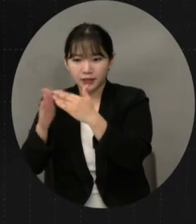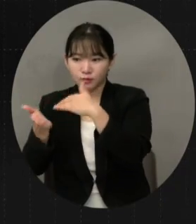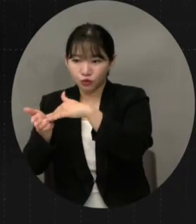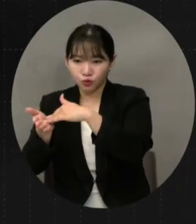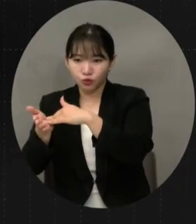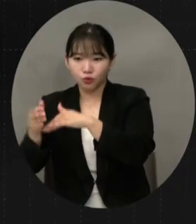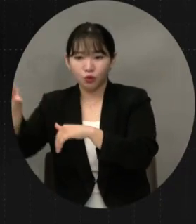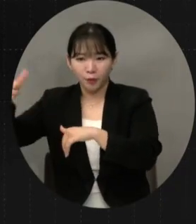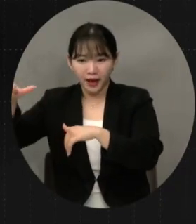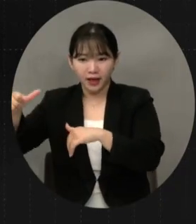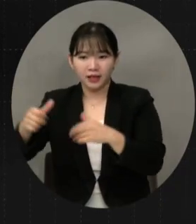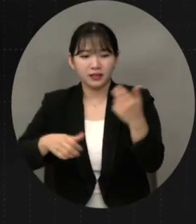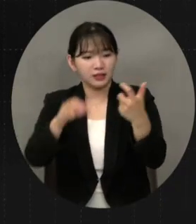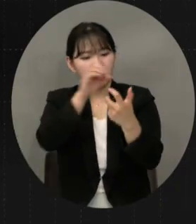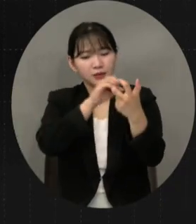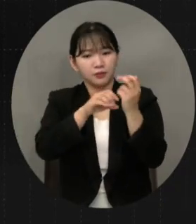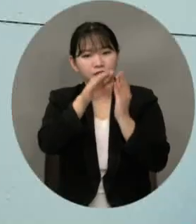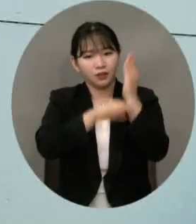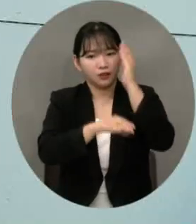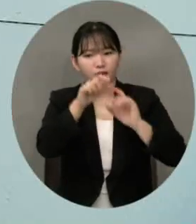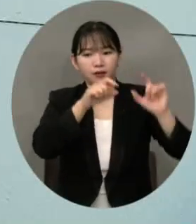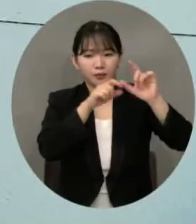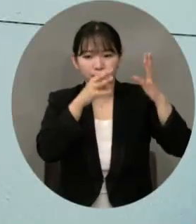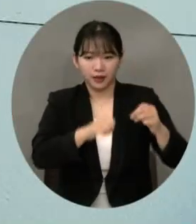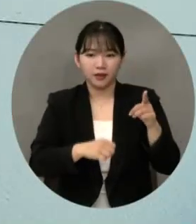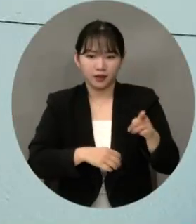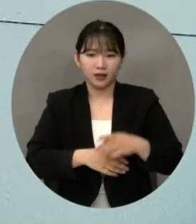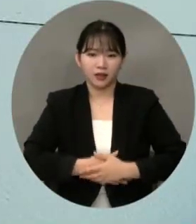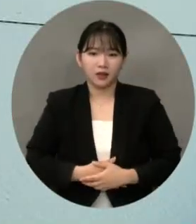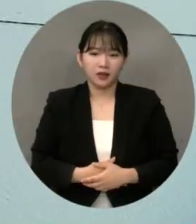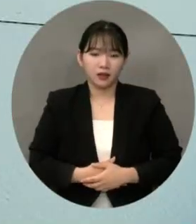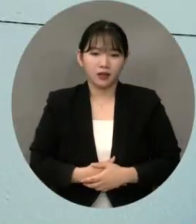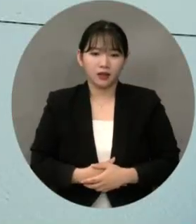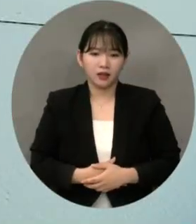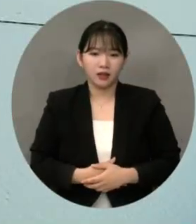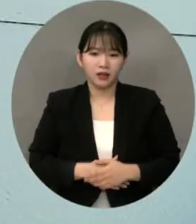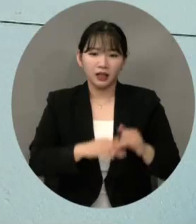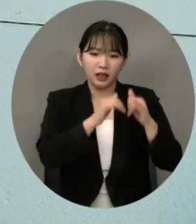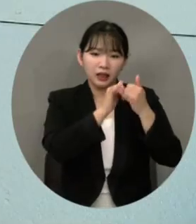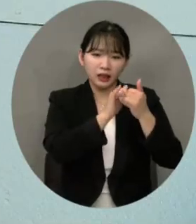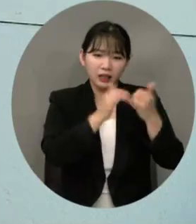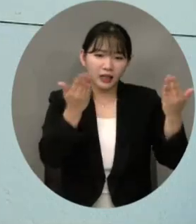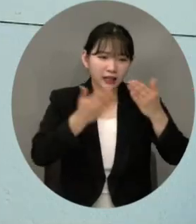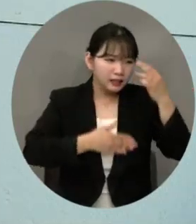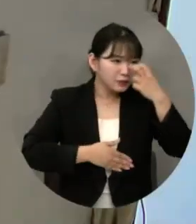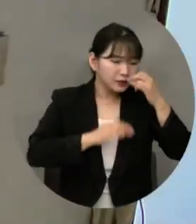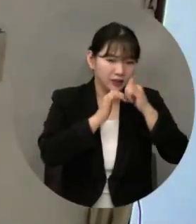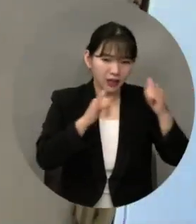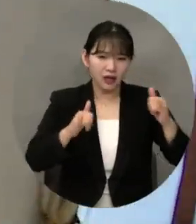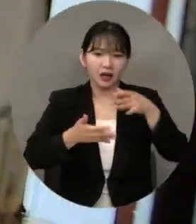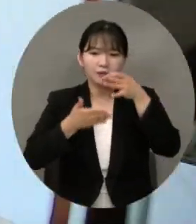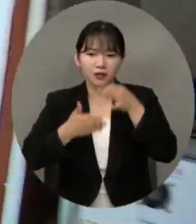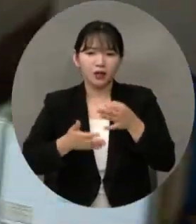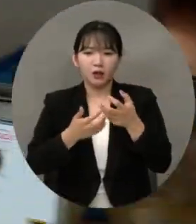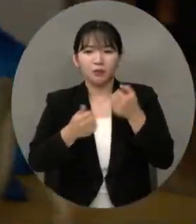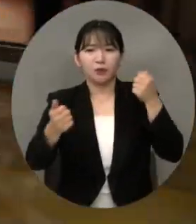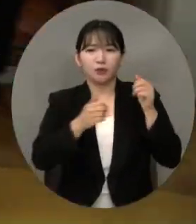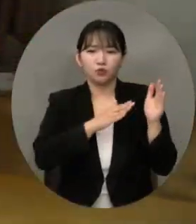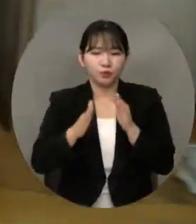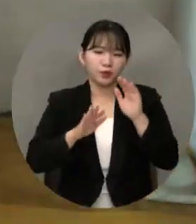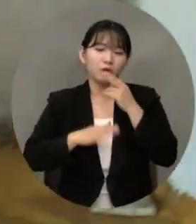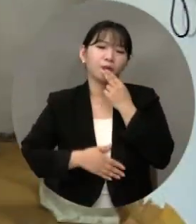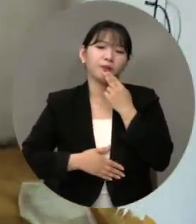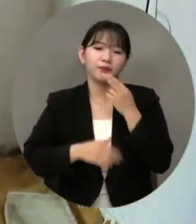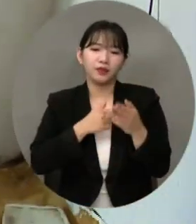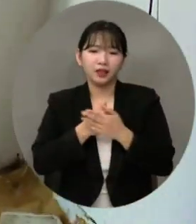수보다 70% 이상 많았습니다. 인력이라던가 재원 이런 것도 사실은 별도로 확보되어 있는 것도 아니고 하다 보니까